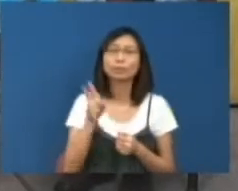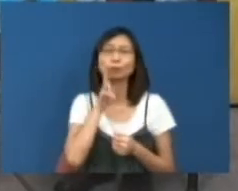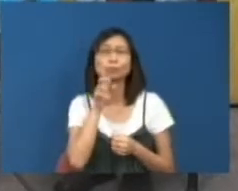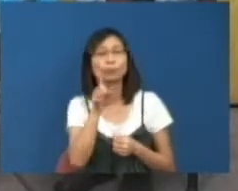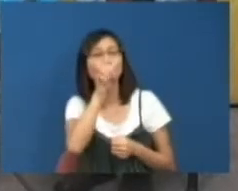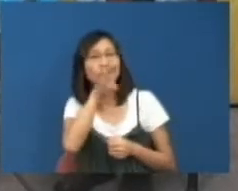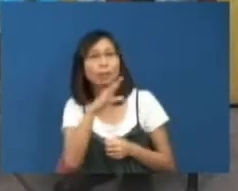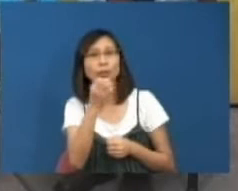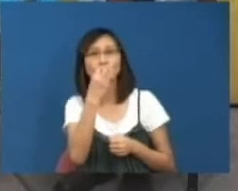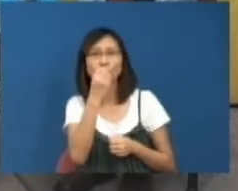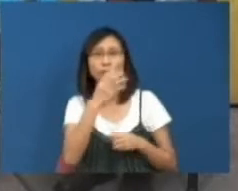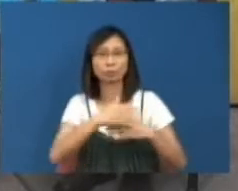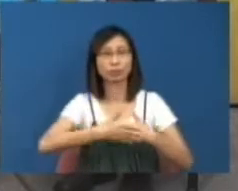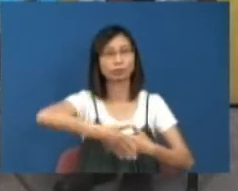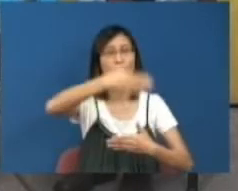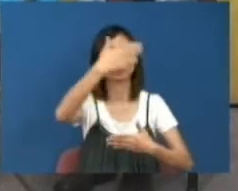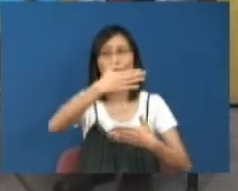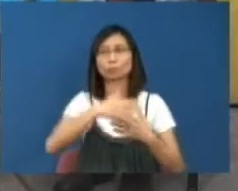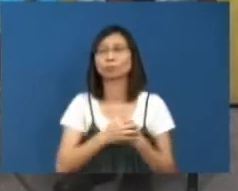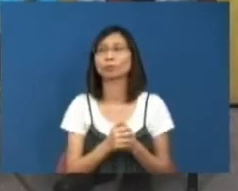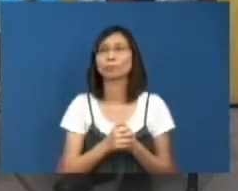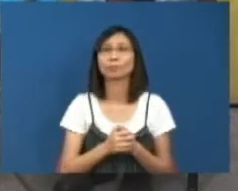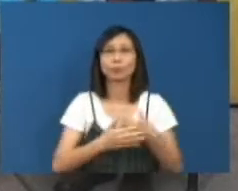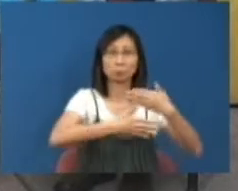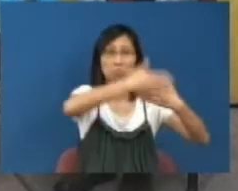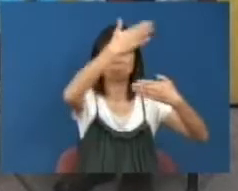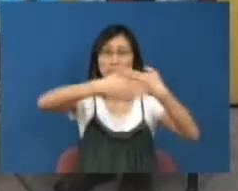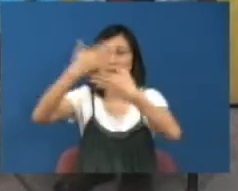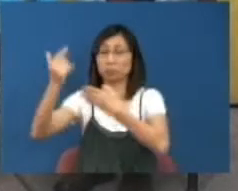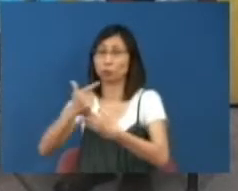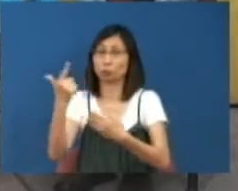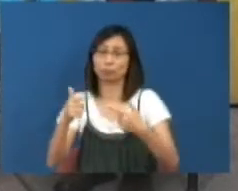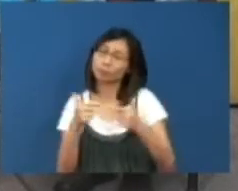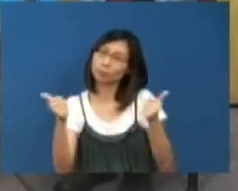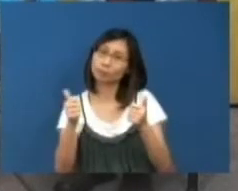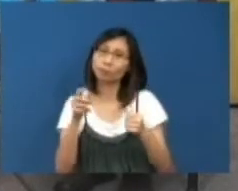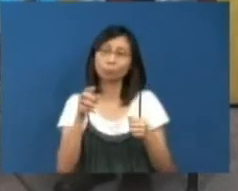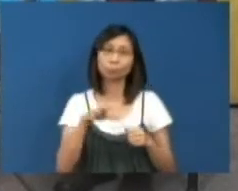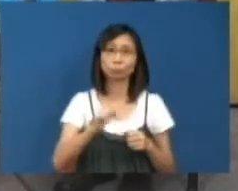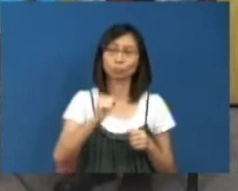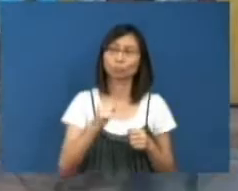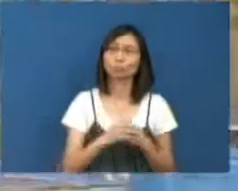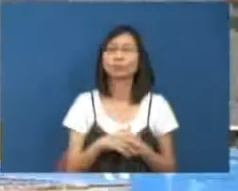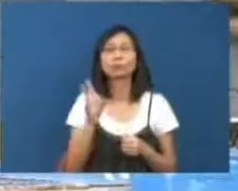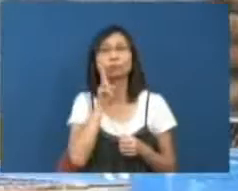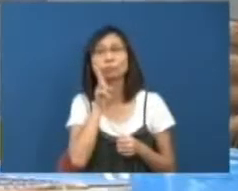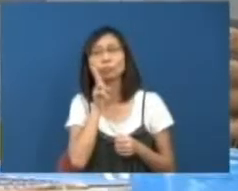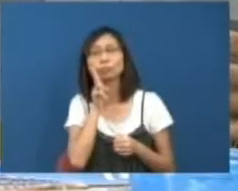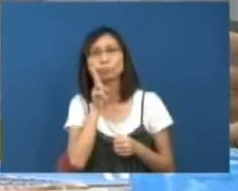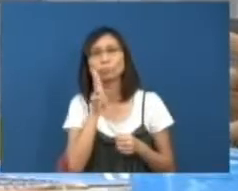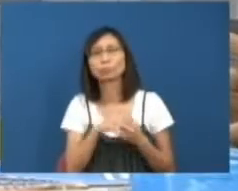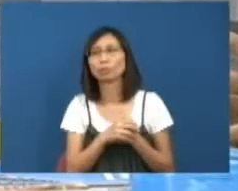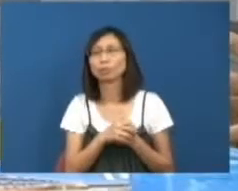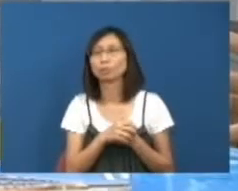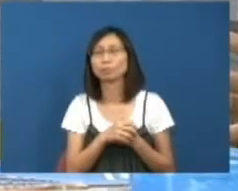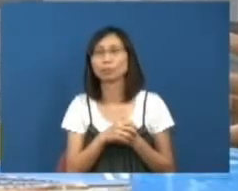即係我哋物業啊、建築面樓面多嘅地方，就比較適合用呢啲。咁啊，如果係即係佢安裝嘅位置都